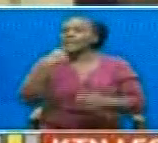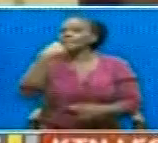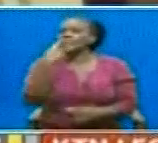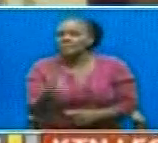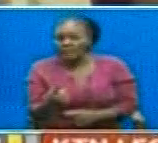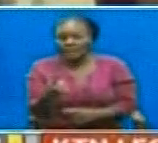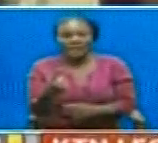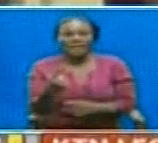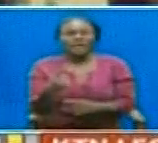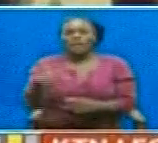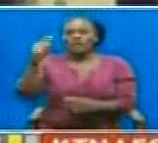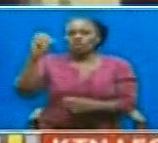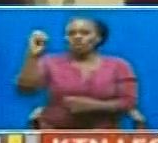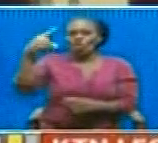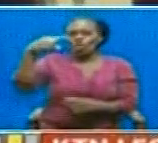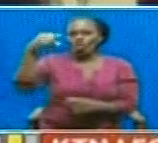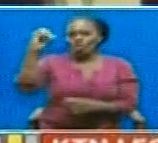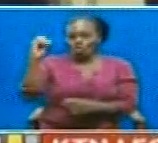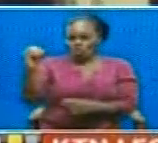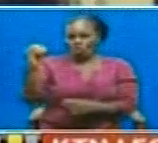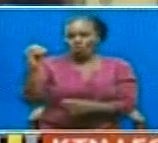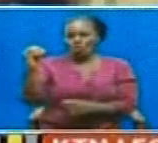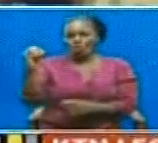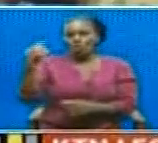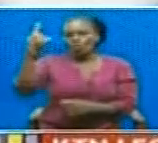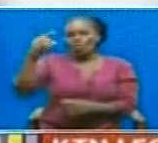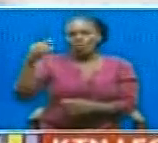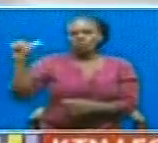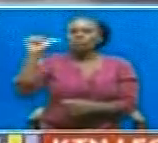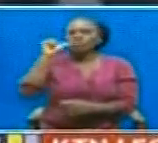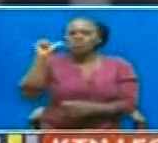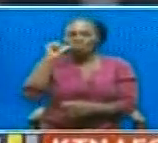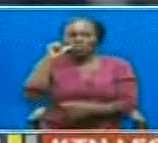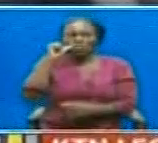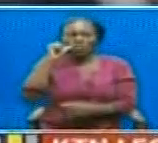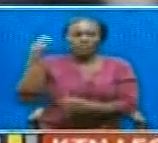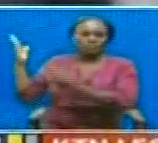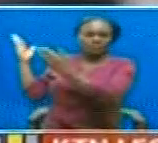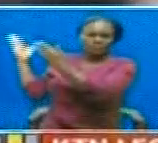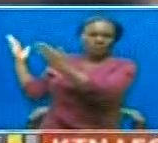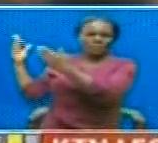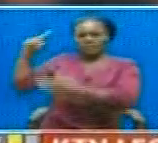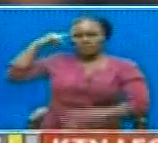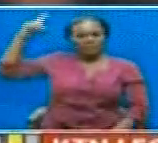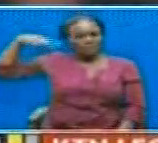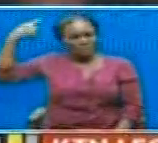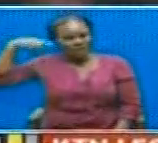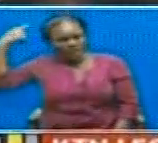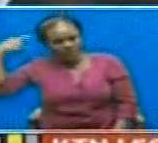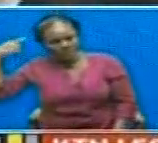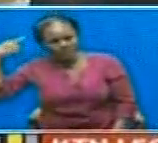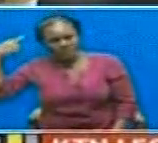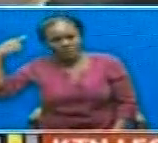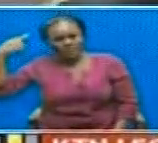kuwa nyota wa timu ya taifa ya Togo na timu ya Tottenham Hotspur nchini Uingereza Shay Emmanuel Adebayo ataruka kichwa na kuwa